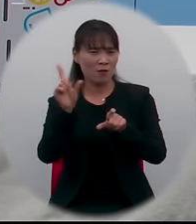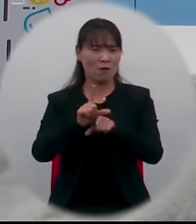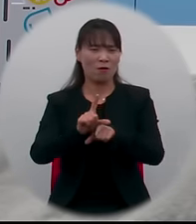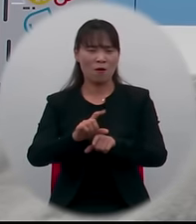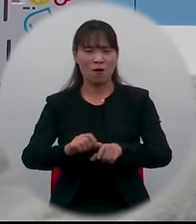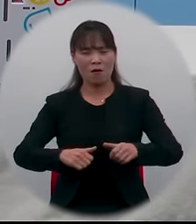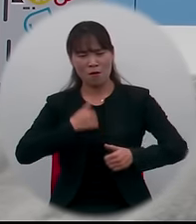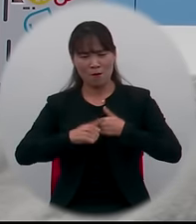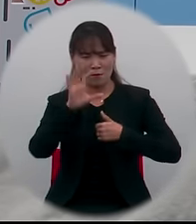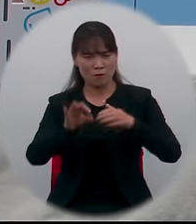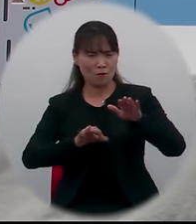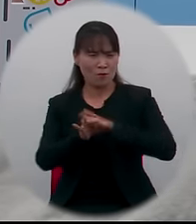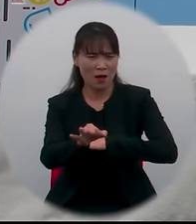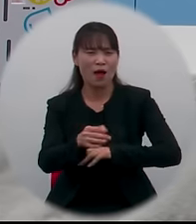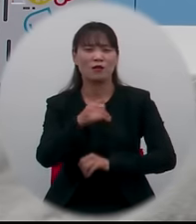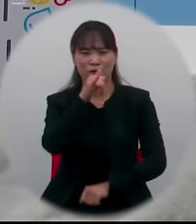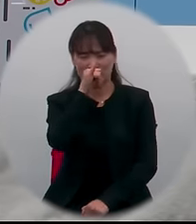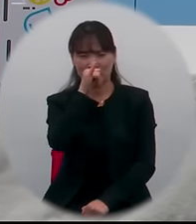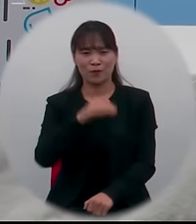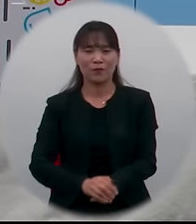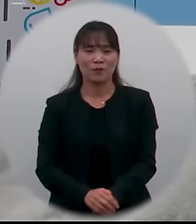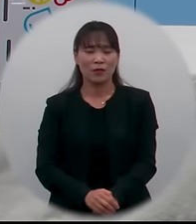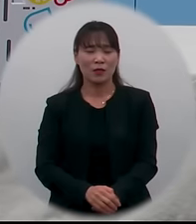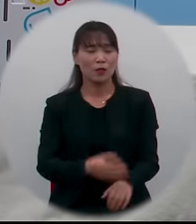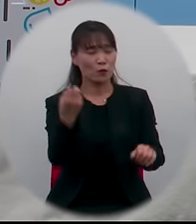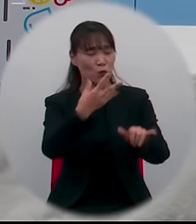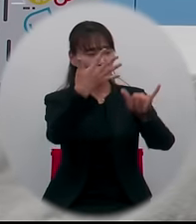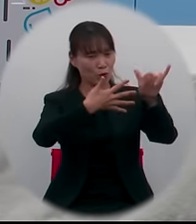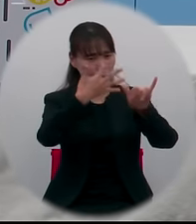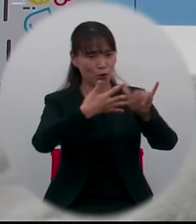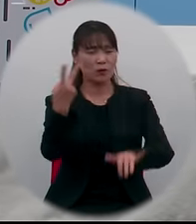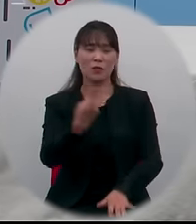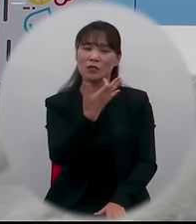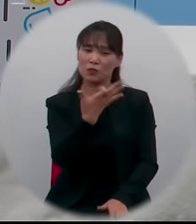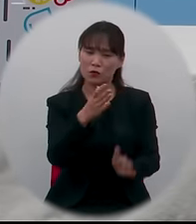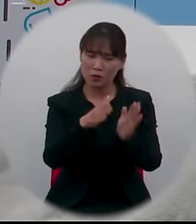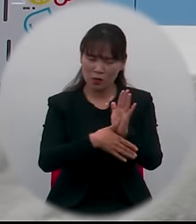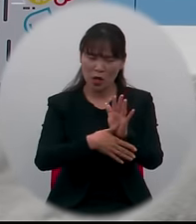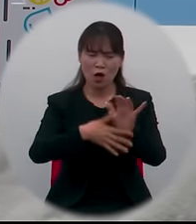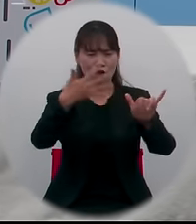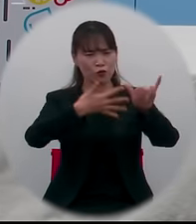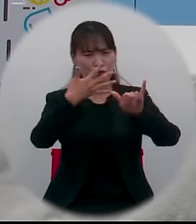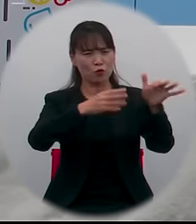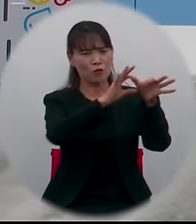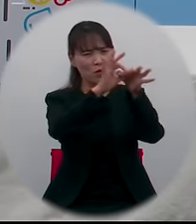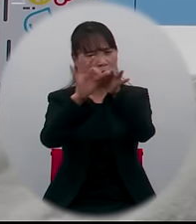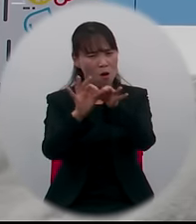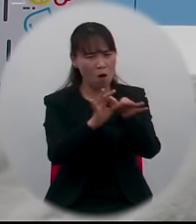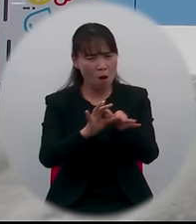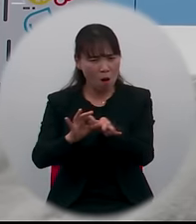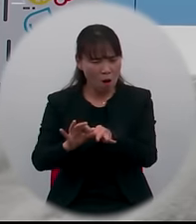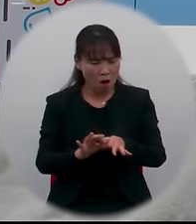때문이죠 거기다가 유튜브 같은 경우에도 2019년에 유튜브 알고리즘이라고 이유로 유튜브 시청